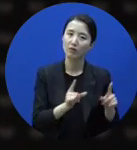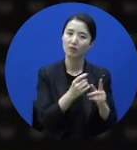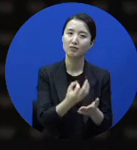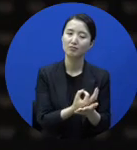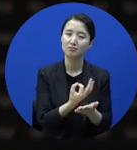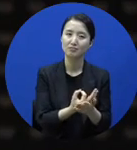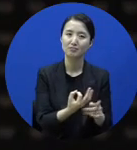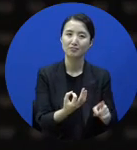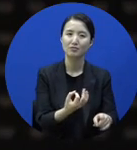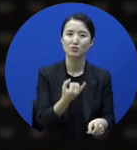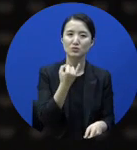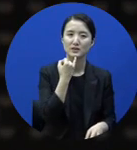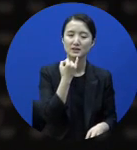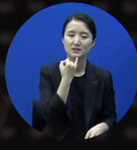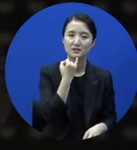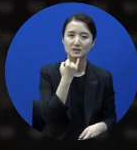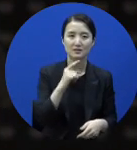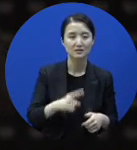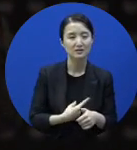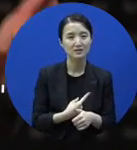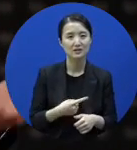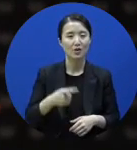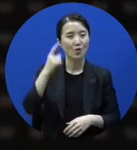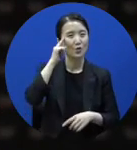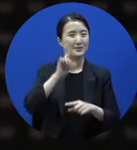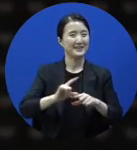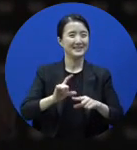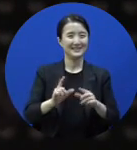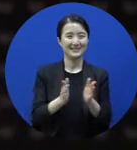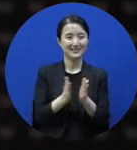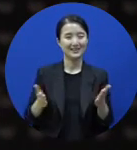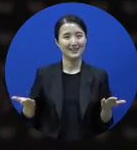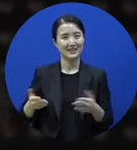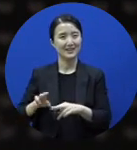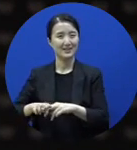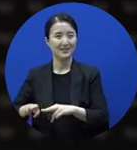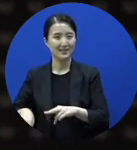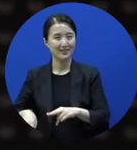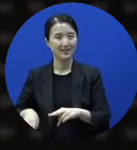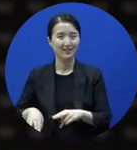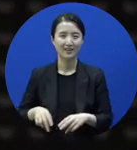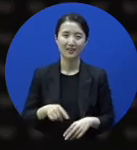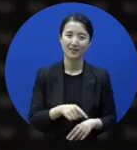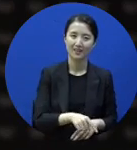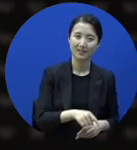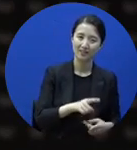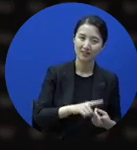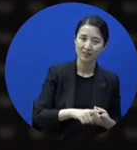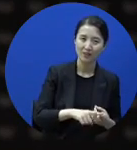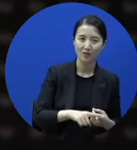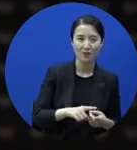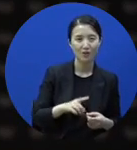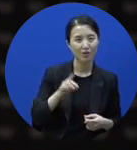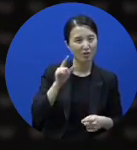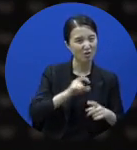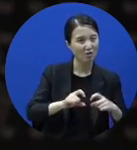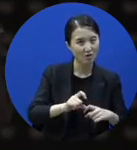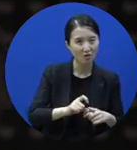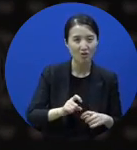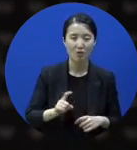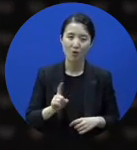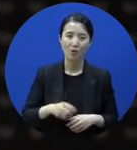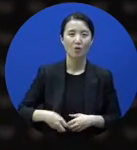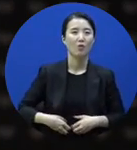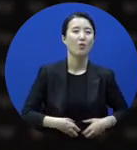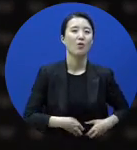어떤 부분들이 이제 고민을 되게 되는데 그러면서 한번 새로운 어떤 기회들을 만들 수 있다라고 생각이 됩니다.